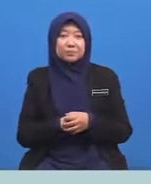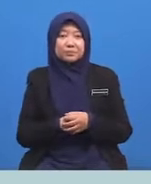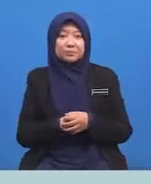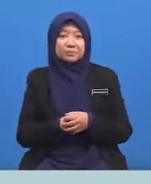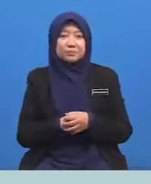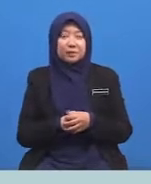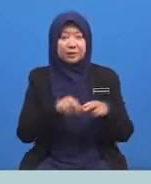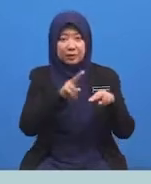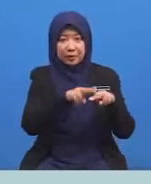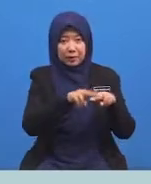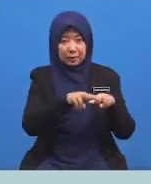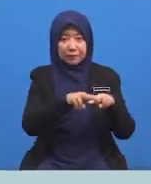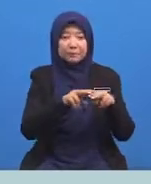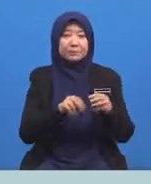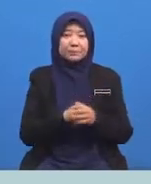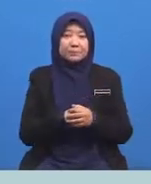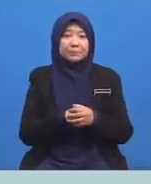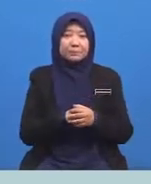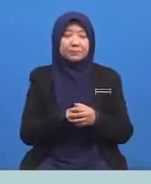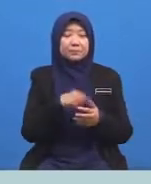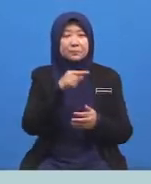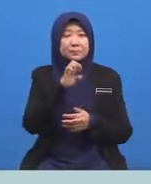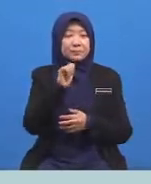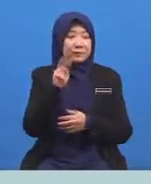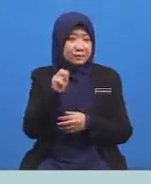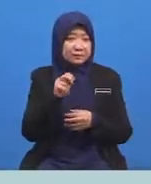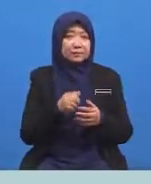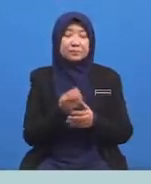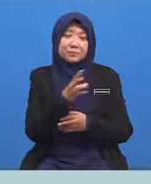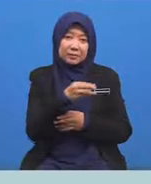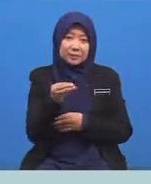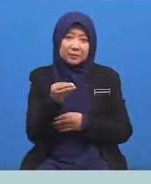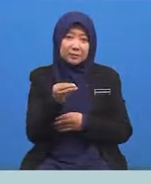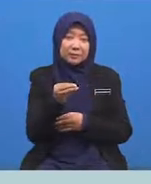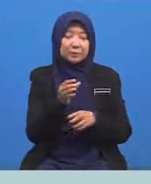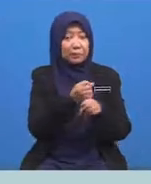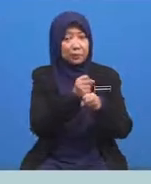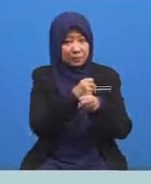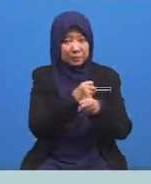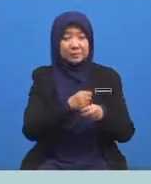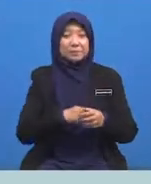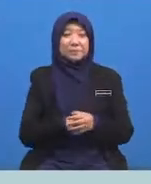daripada garam, serbuk gelatin dan serbuk kopi.